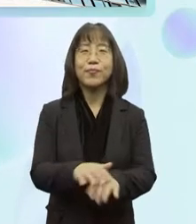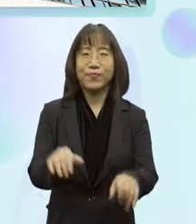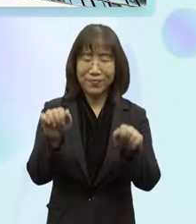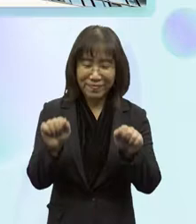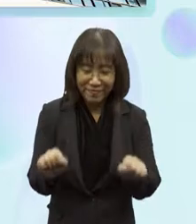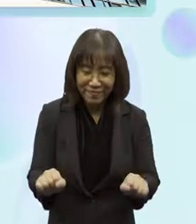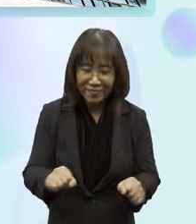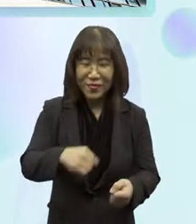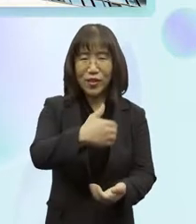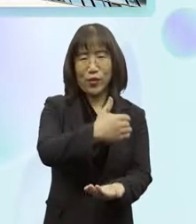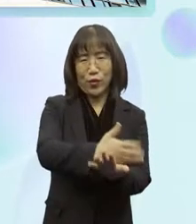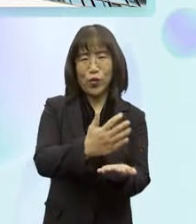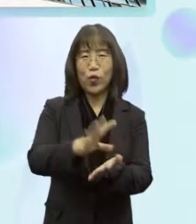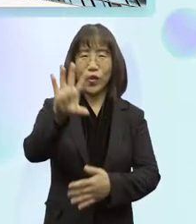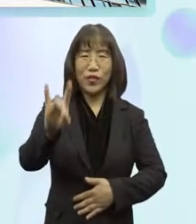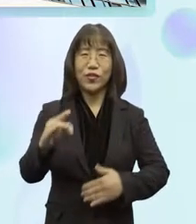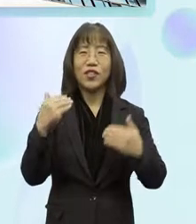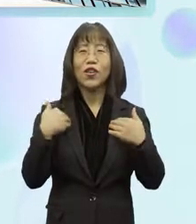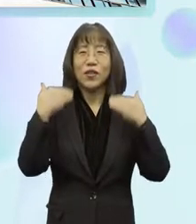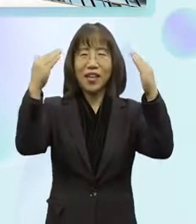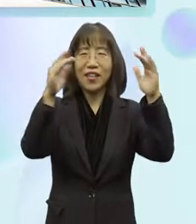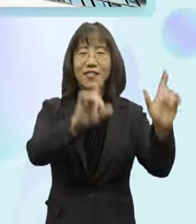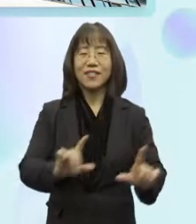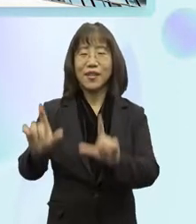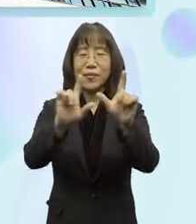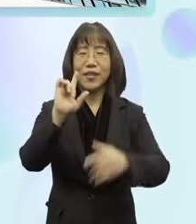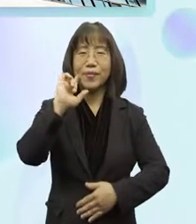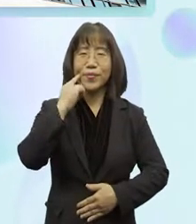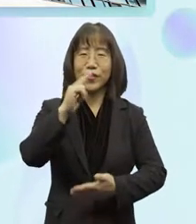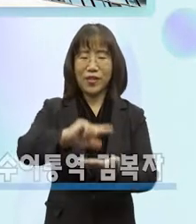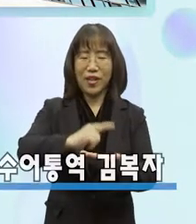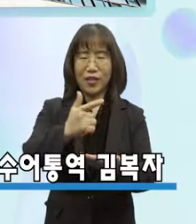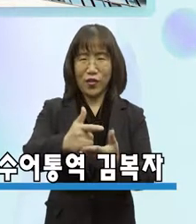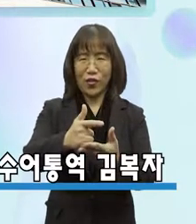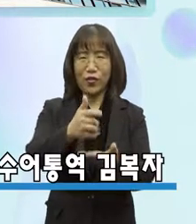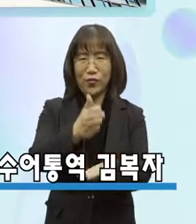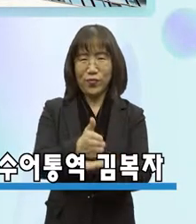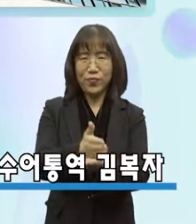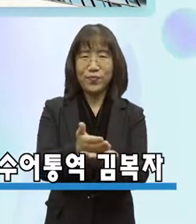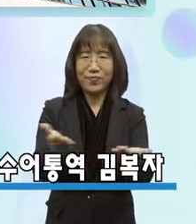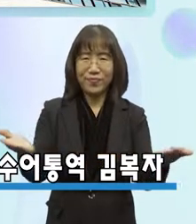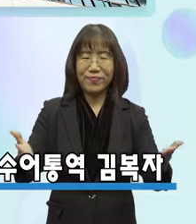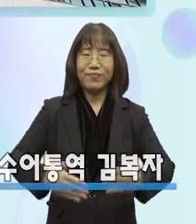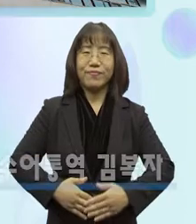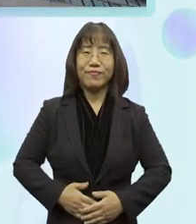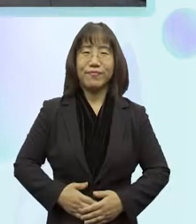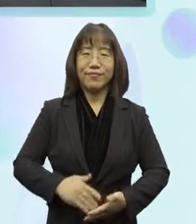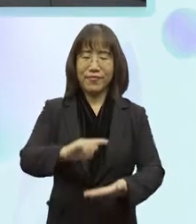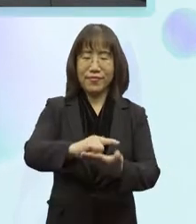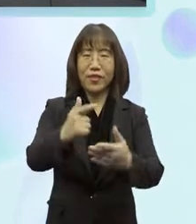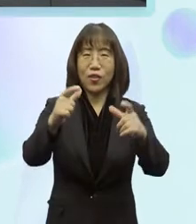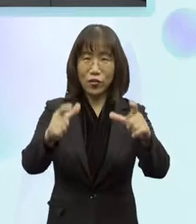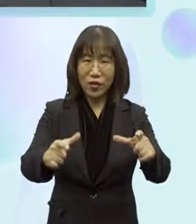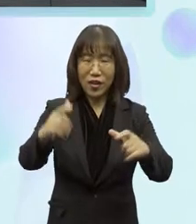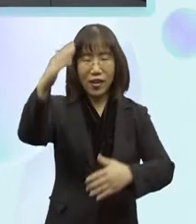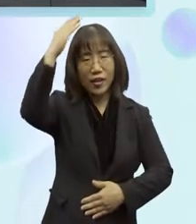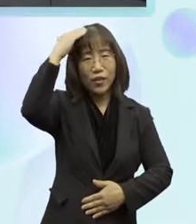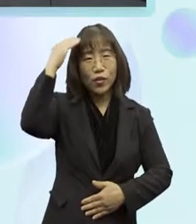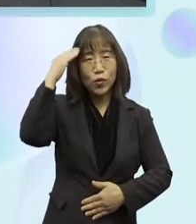국민 여러분 안녕하십니까? 조화로운 성장, 삶이 아름다운 강서, 아이강서TV 김민주입니다.